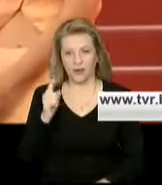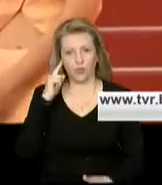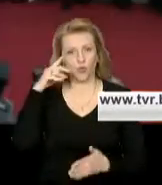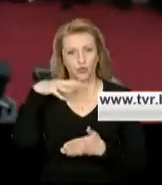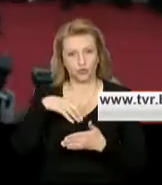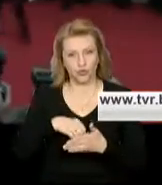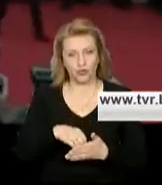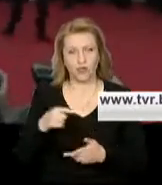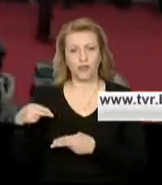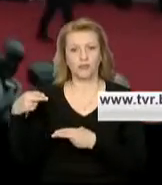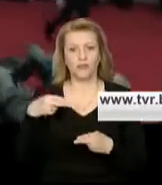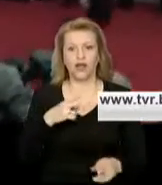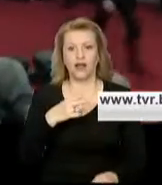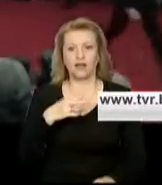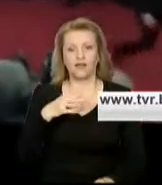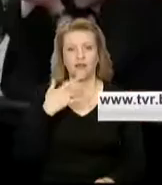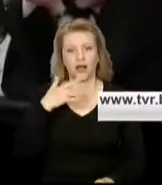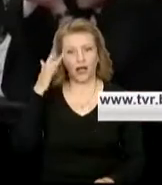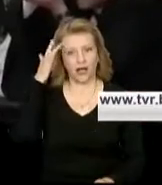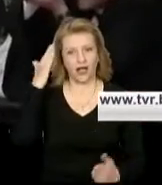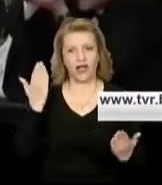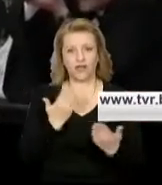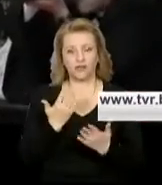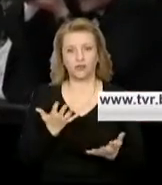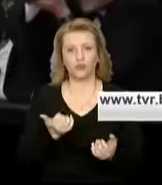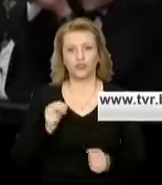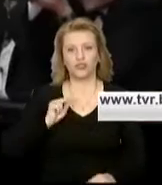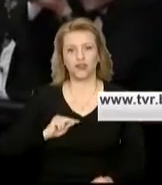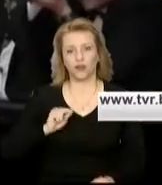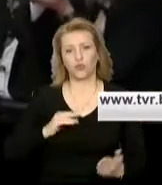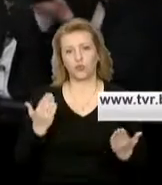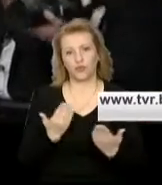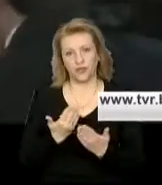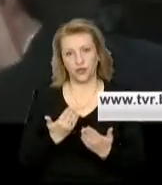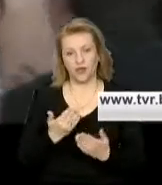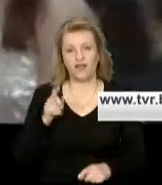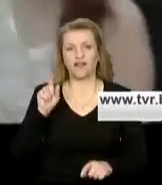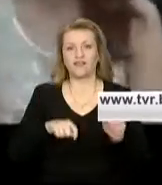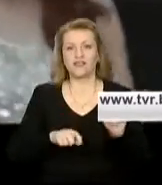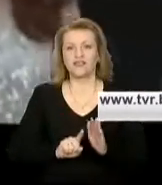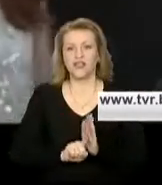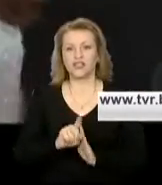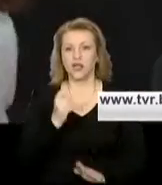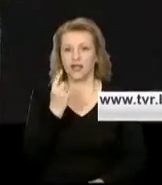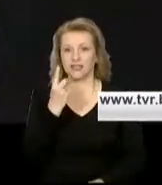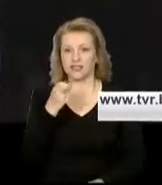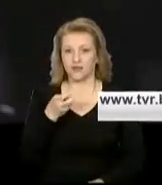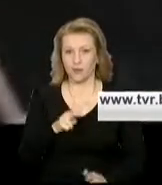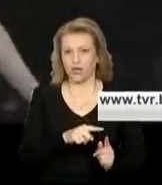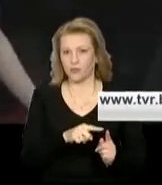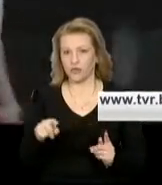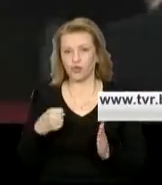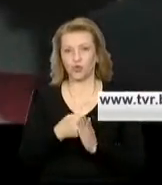герой Айзенберга приезжает в Голливуд в надежде получить работу в киноиндустрии. Каннский фестиваль начнется 11 мая и продлится